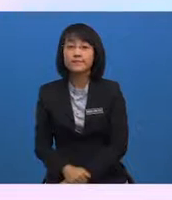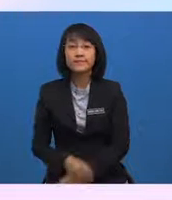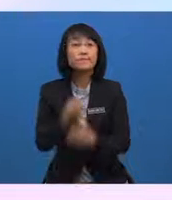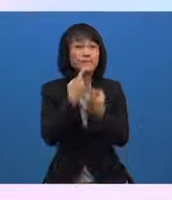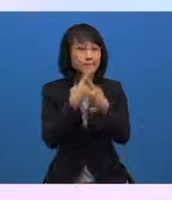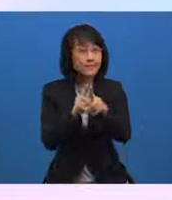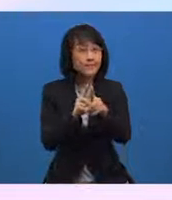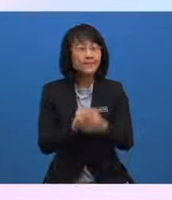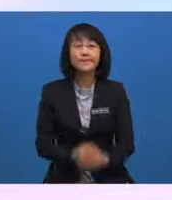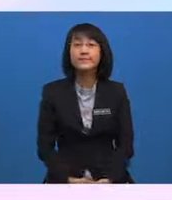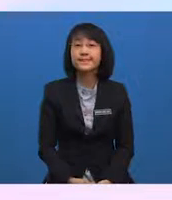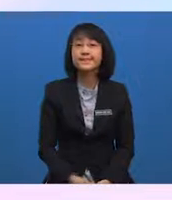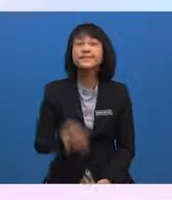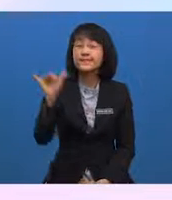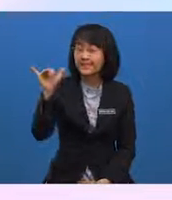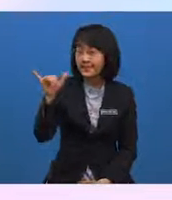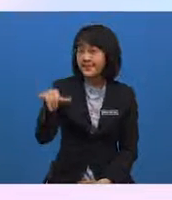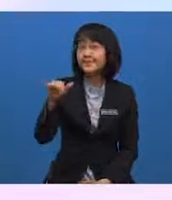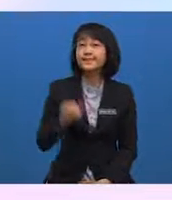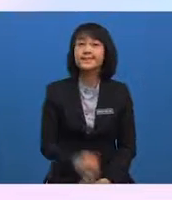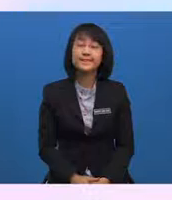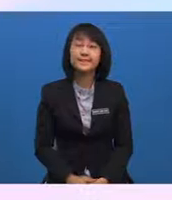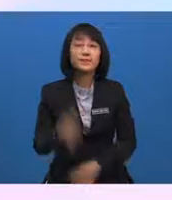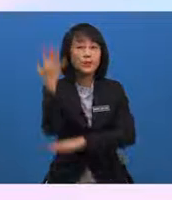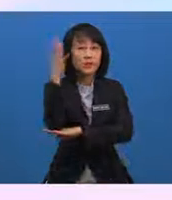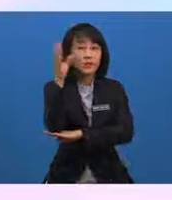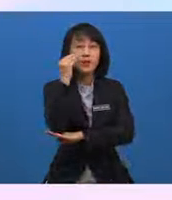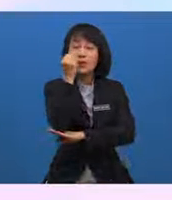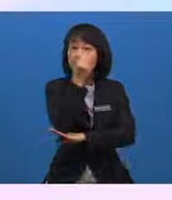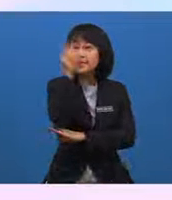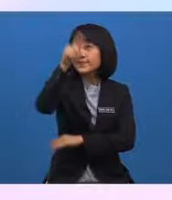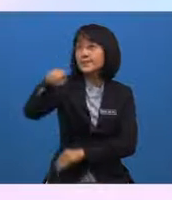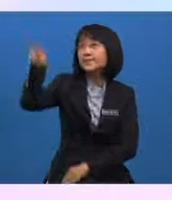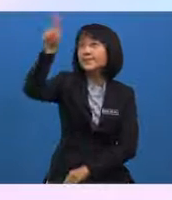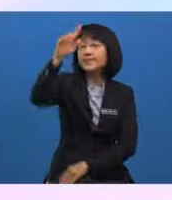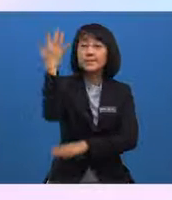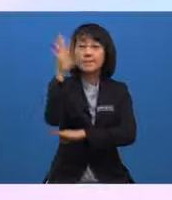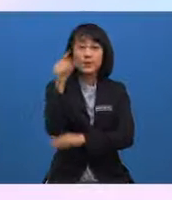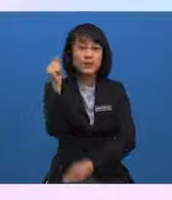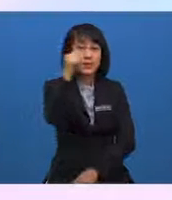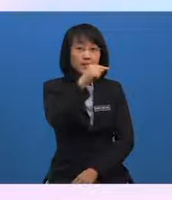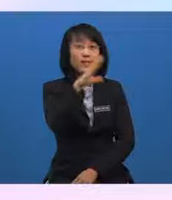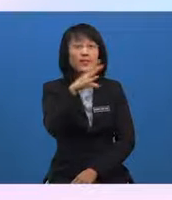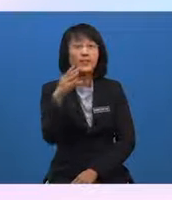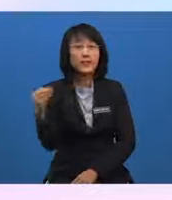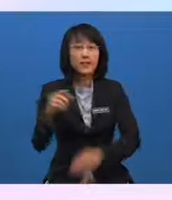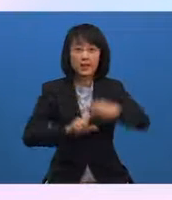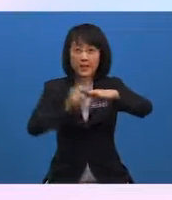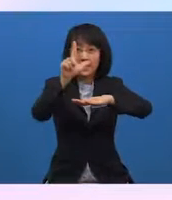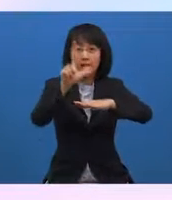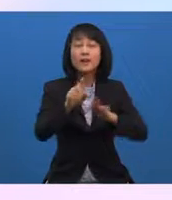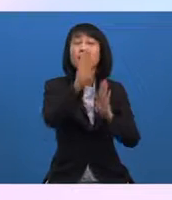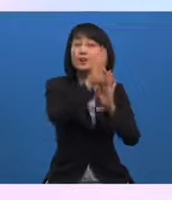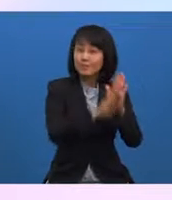Jawapannya, ya, pokok bunga matahari, pokok cili dan lalang berbunga.